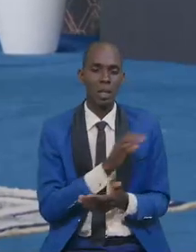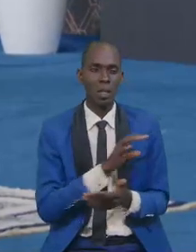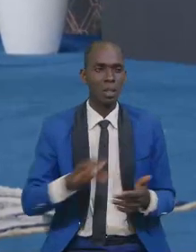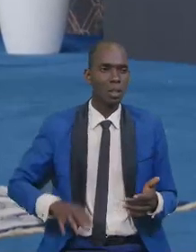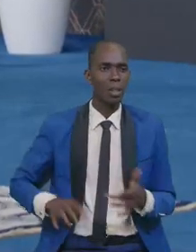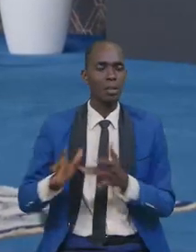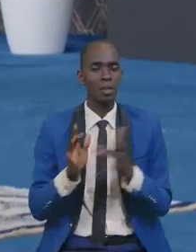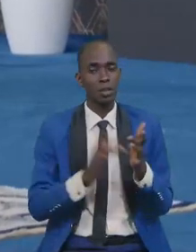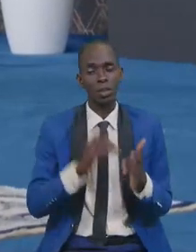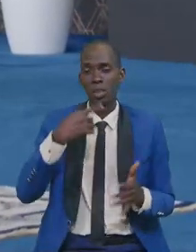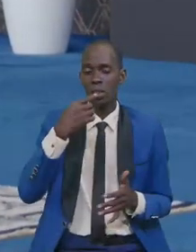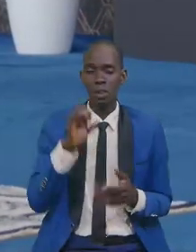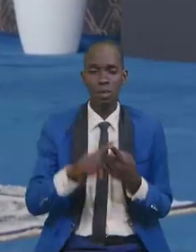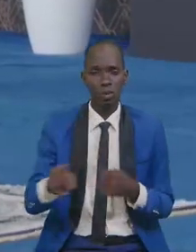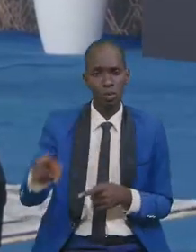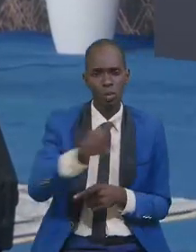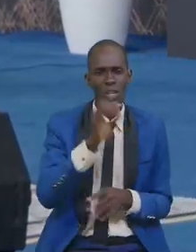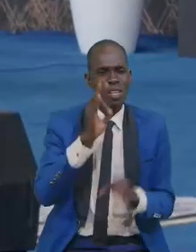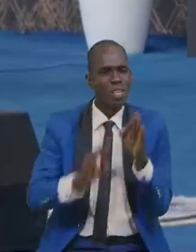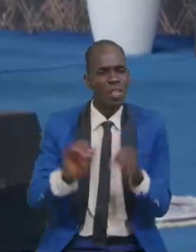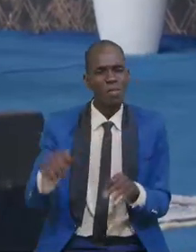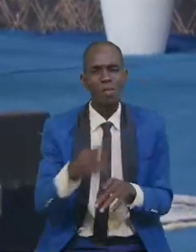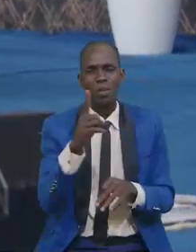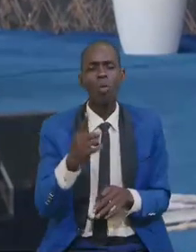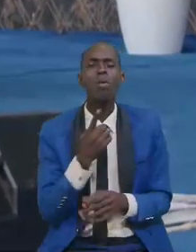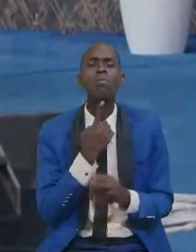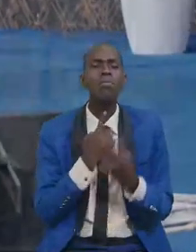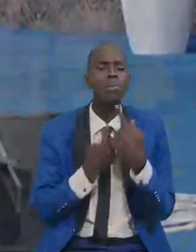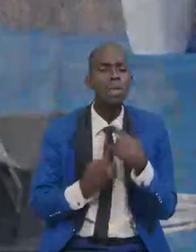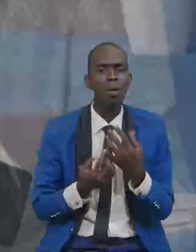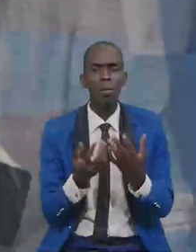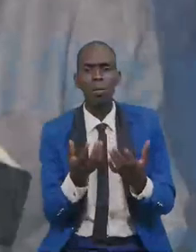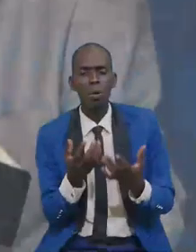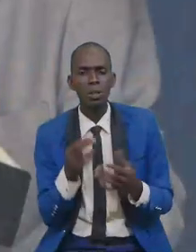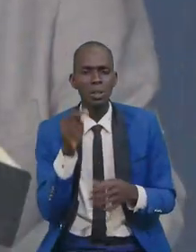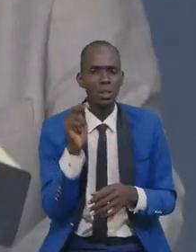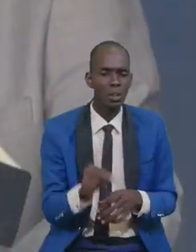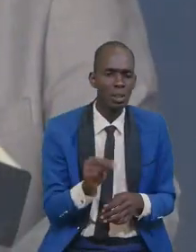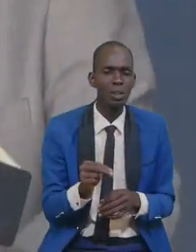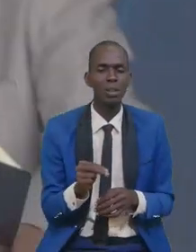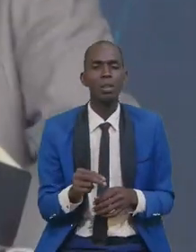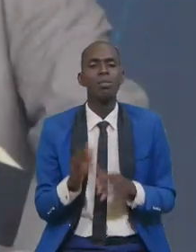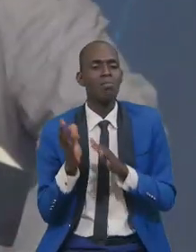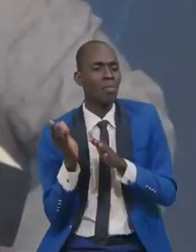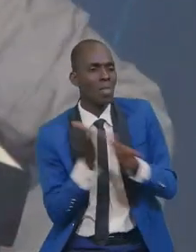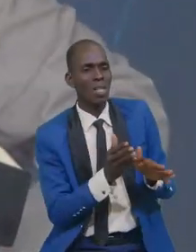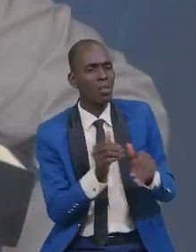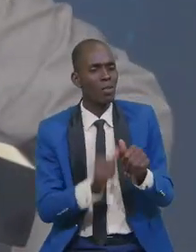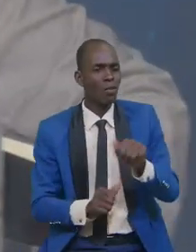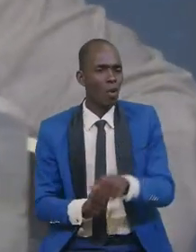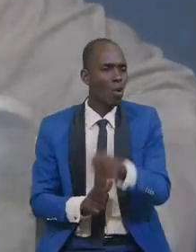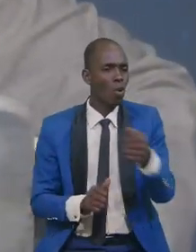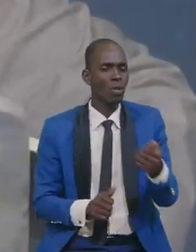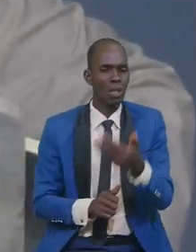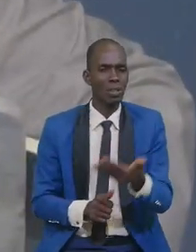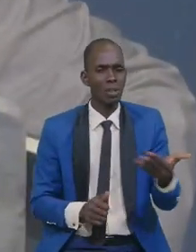dit, si quelqu'un a soif, qu'il vienne, qu'il laisse tout de côté, laisse tout ce qu'il